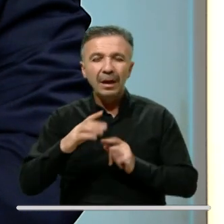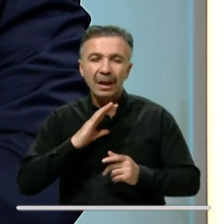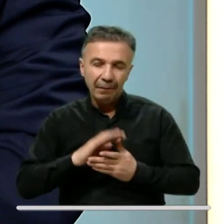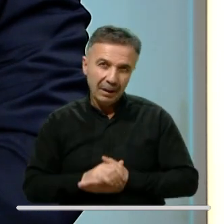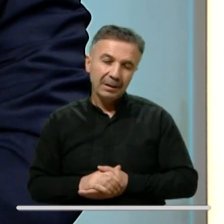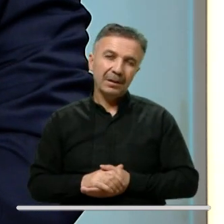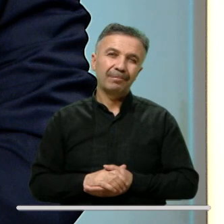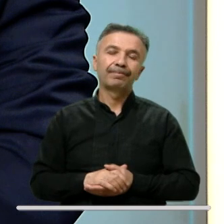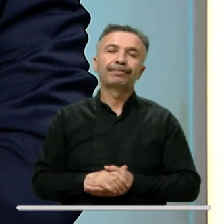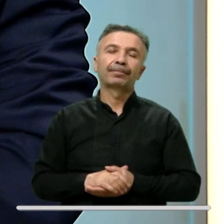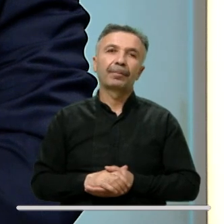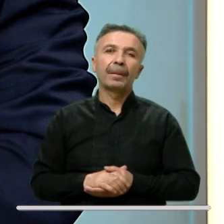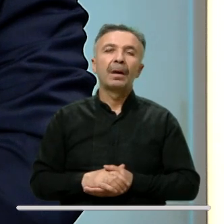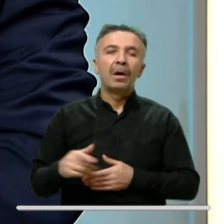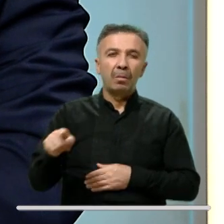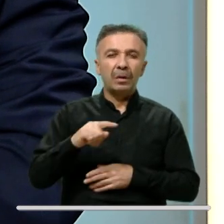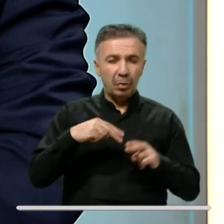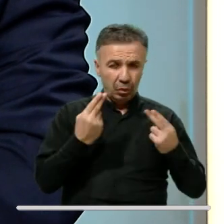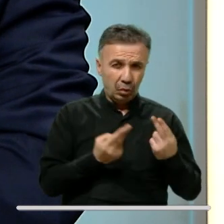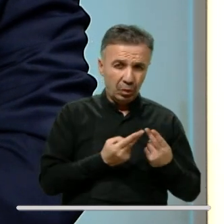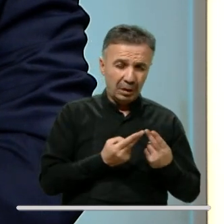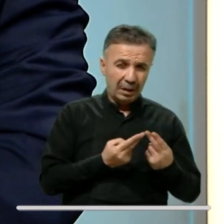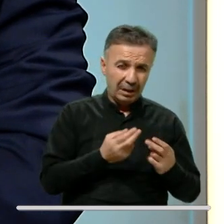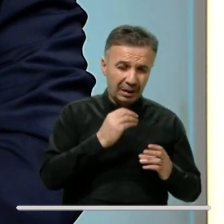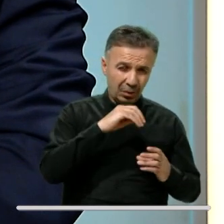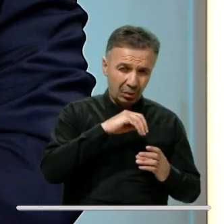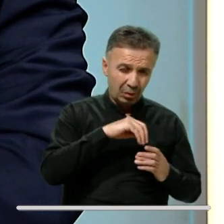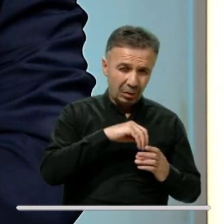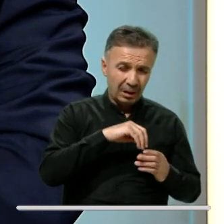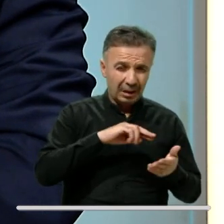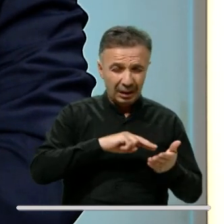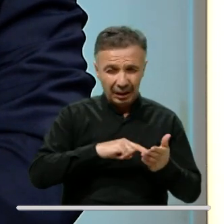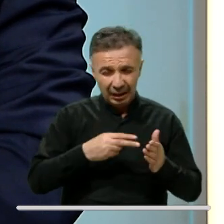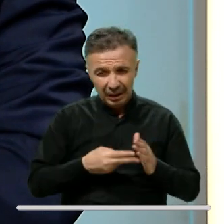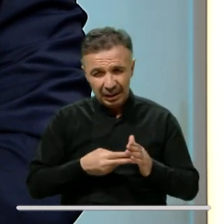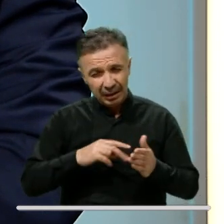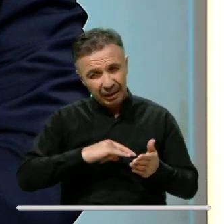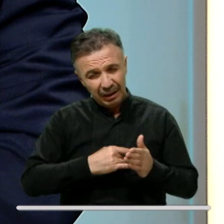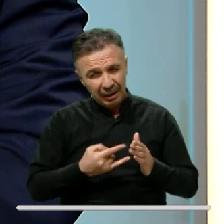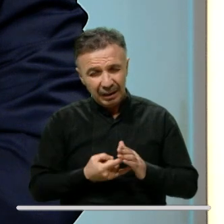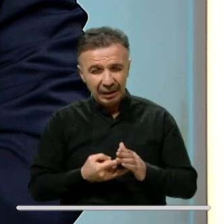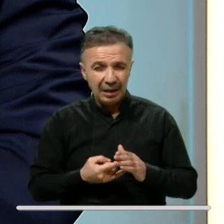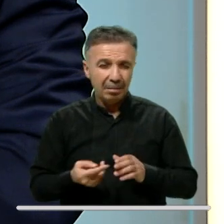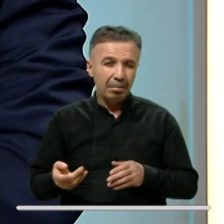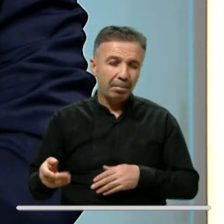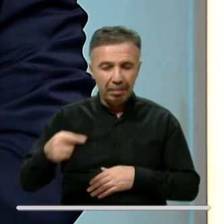söylenir. Efendim bunların dünyayı idare ettikleri veya belli zamanlarda toplandıkları